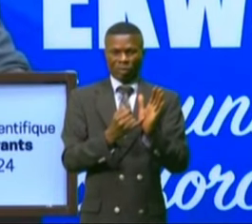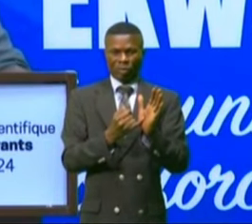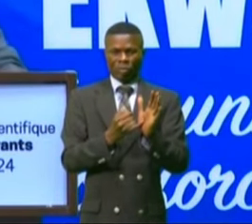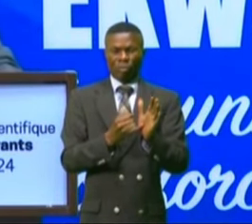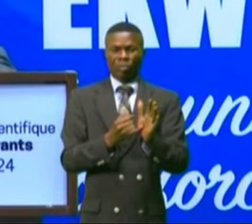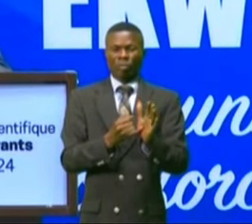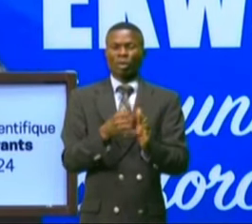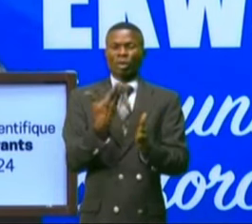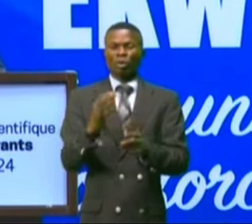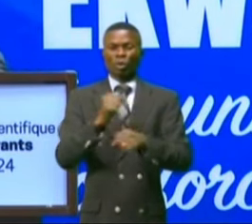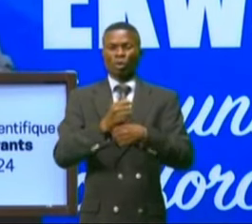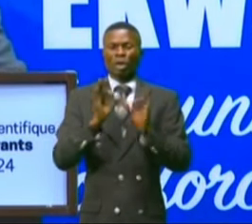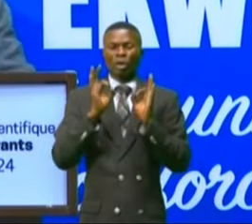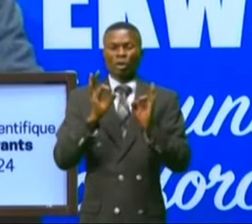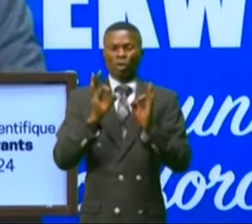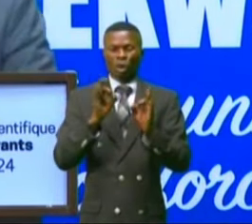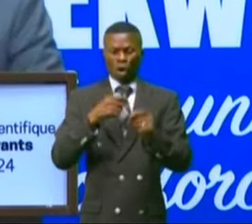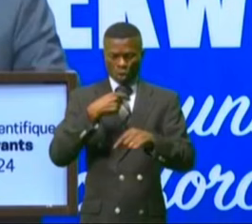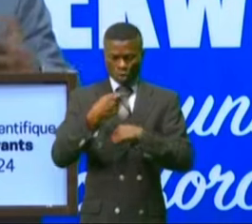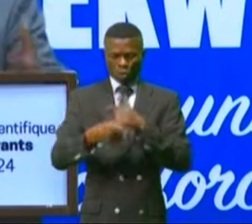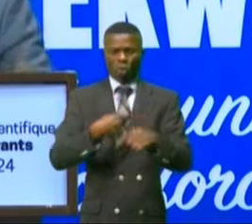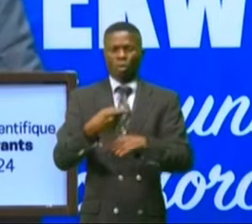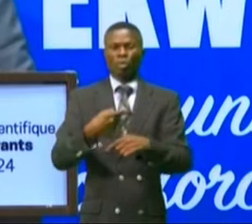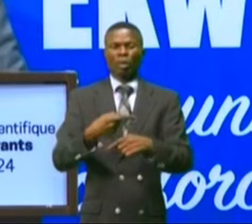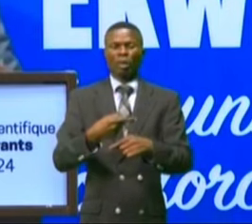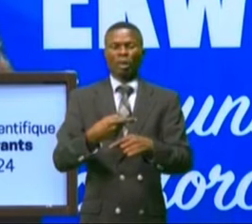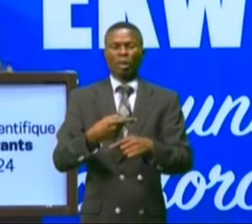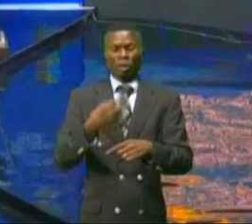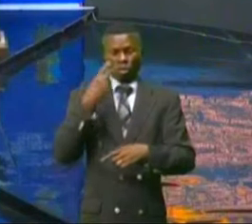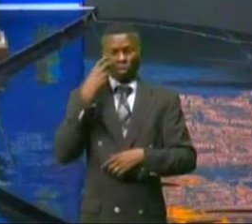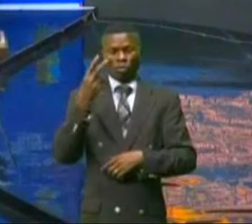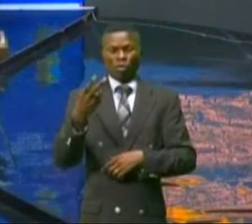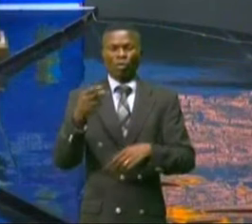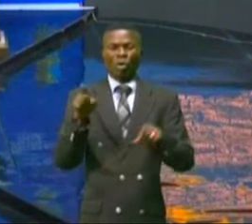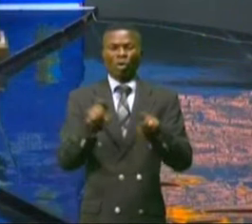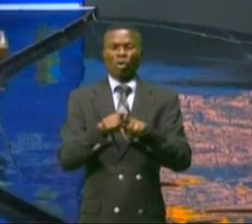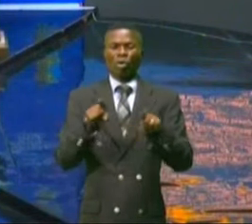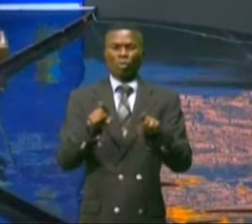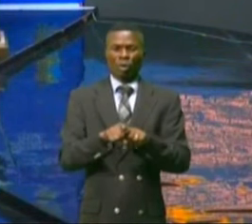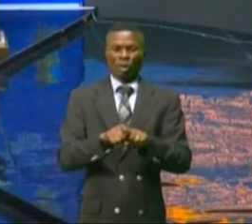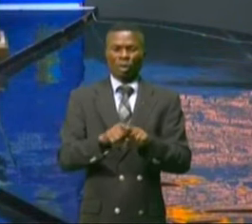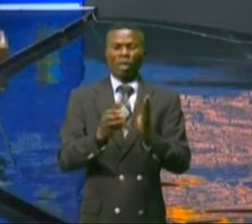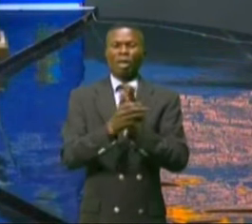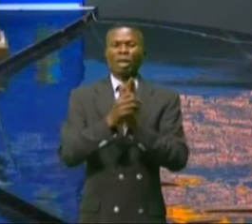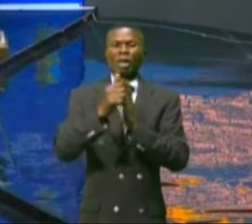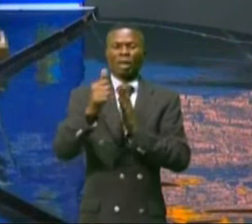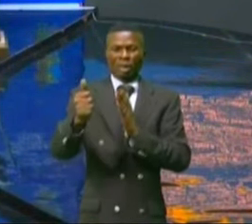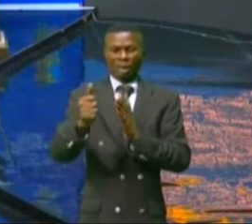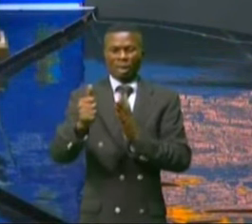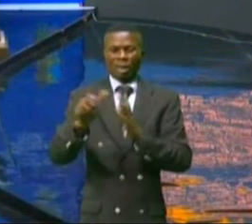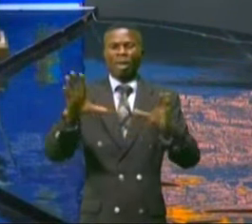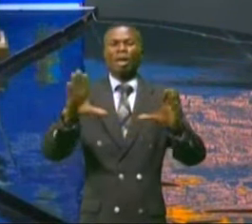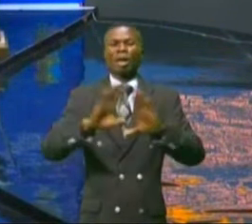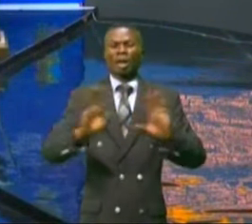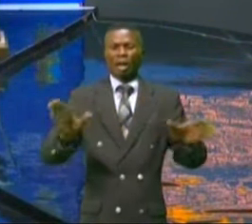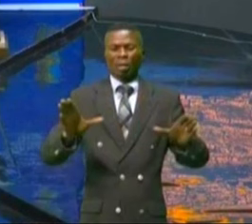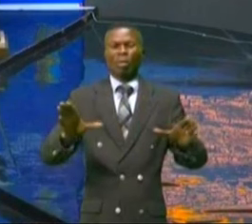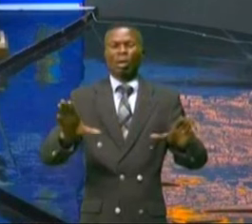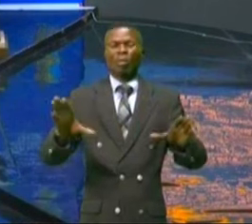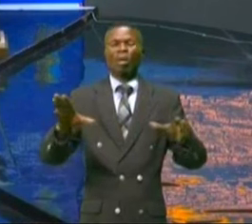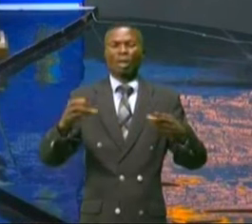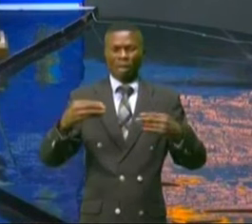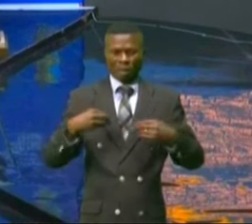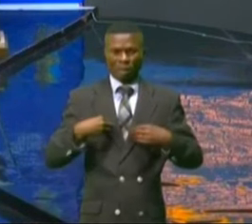inventions et innovations qui pouvaient déjà être considérées comme qualitativement admissibles,